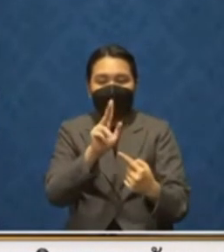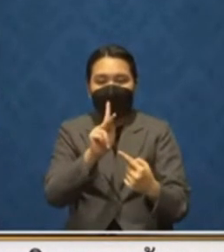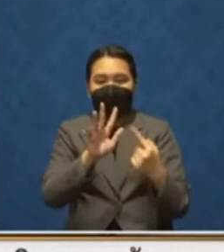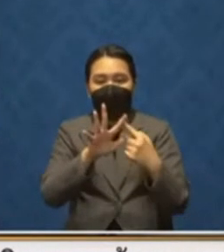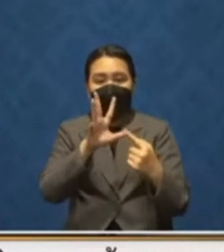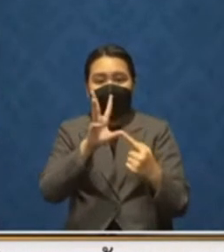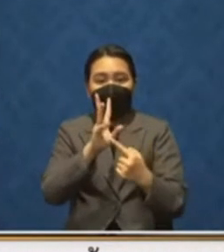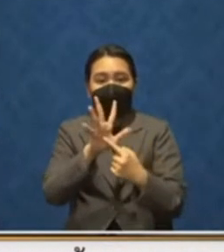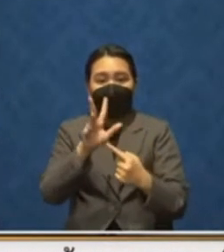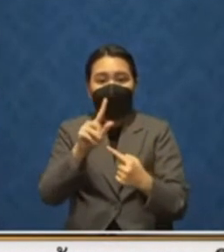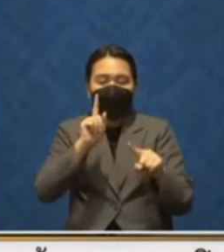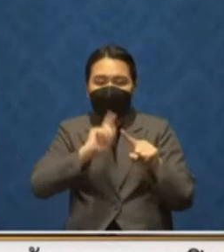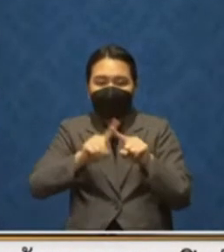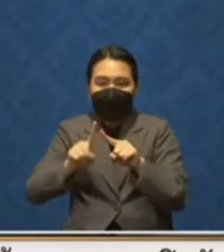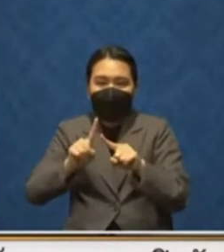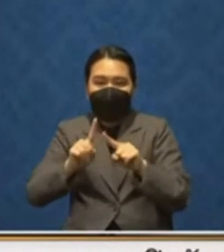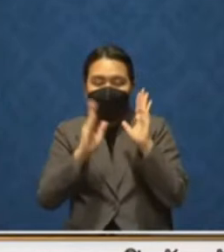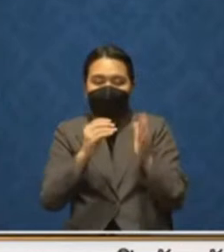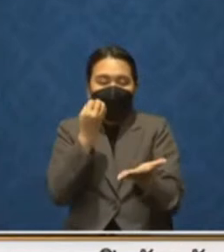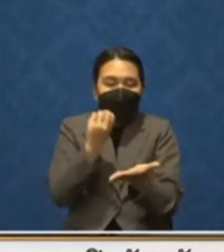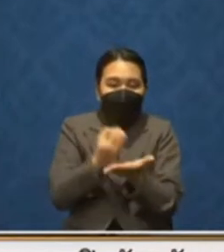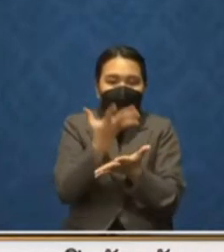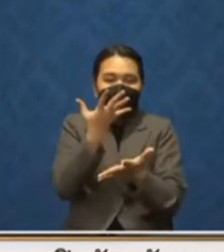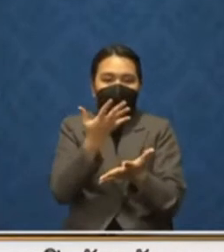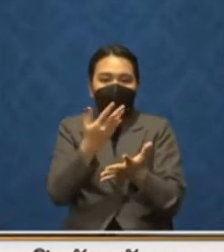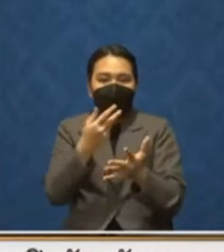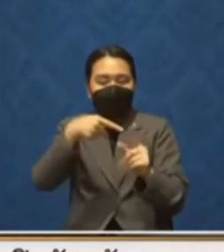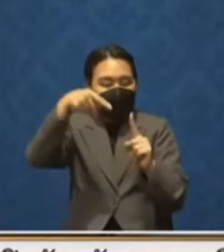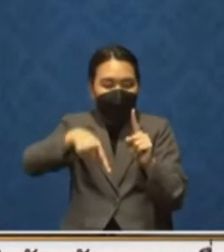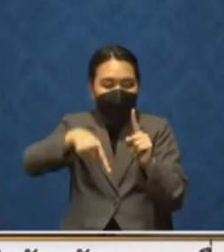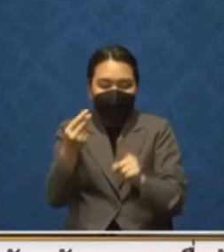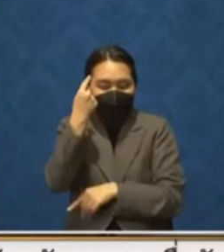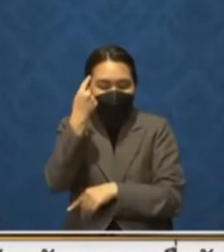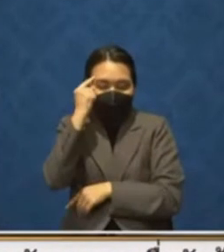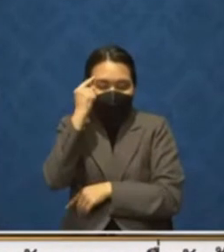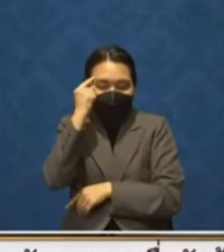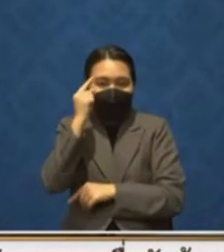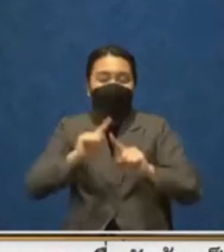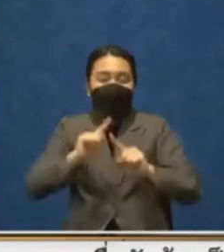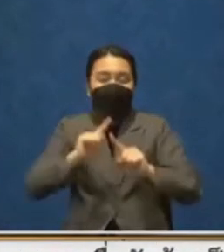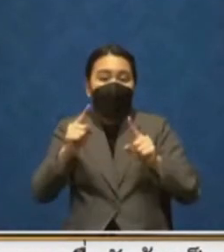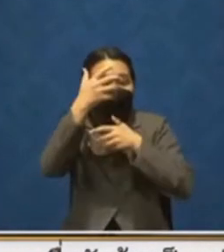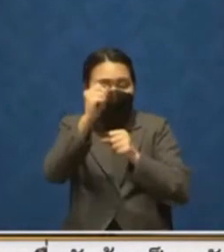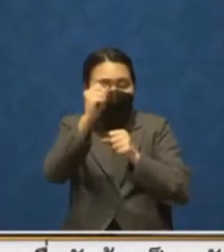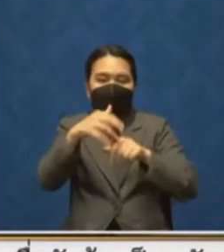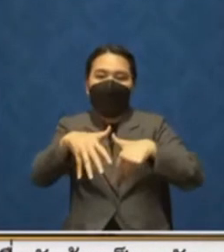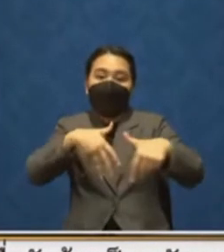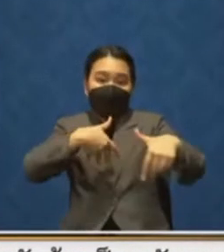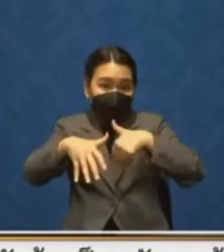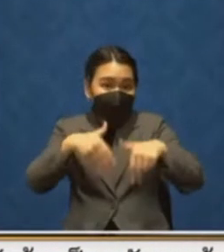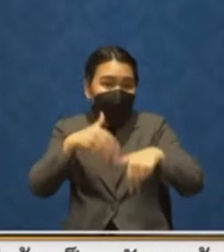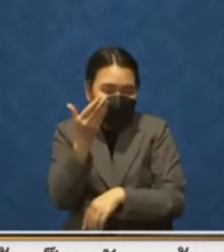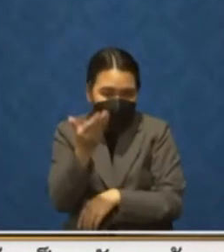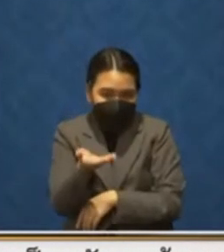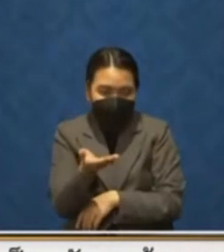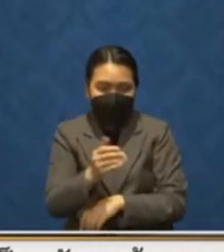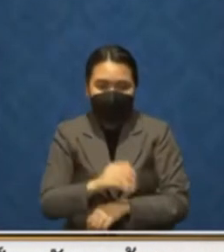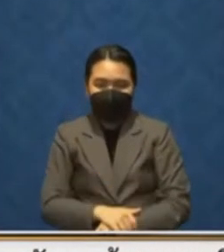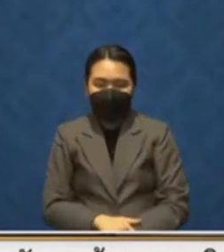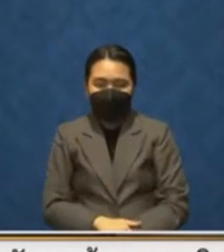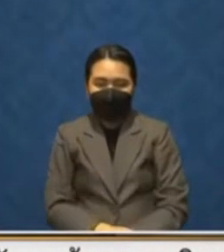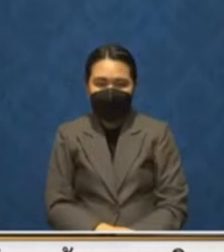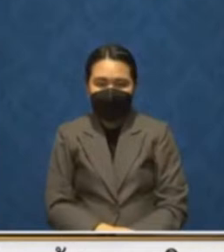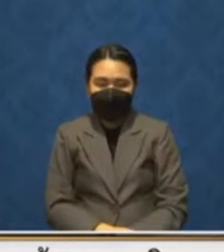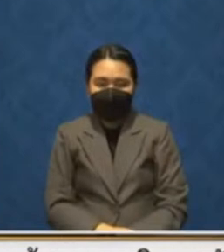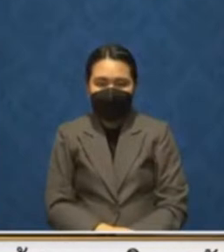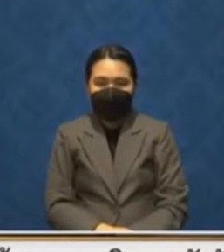เนี้ยไม่รู้กี่พันเมกะวัตต์แต่ที่น่าสนใจพี่น้องประชาชนครับแต่หลัง